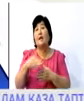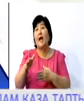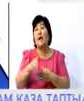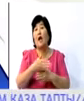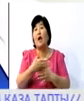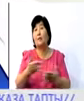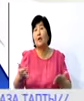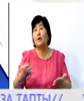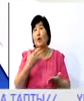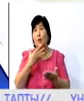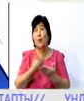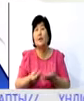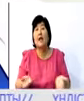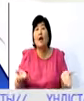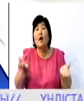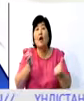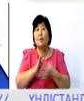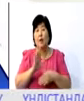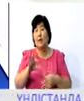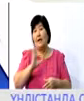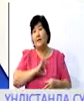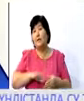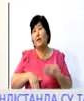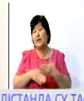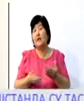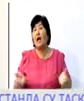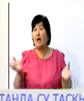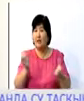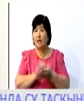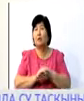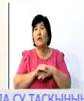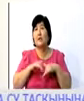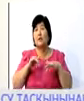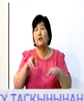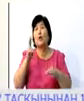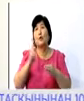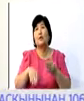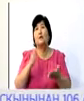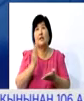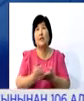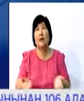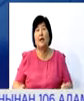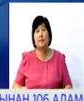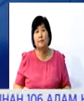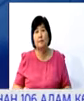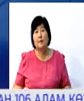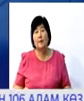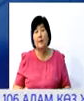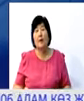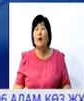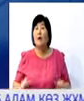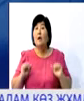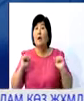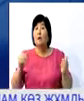тараптардың өз ымыраға келуіне септігін тигізіп, татуласымызды тоқтатып отырған жайттарымыз бар.